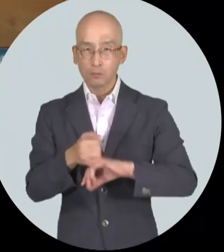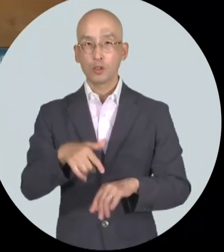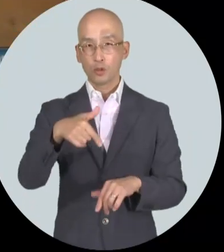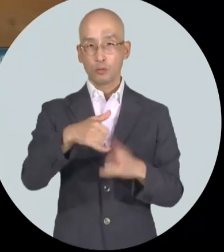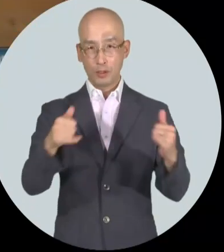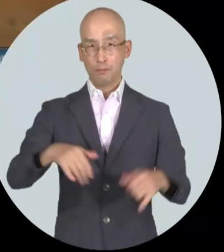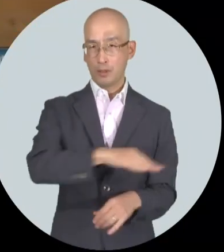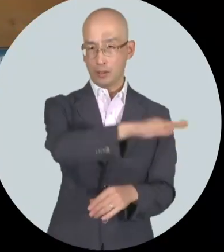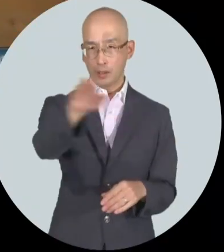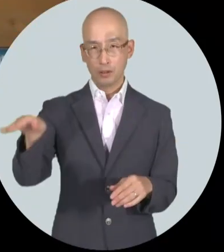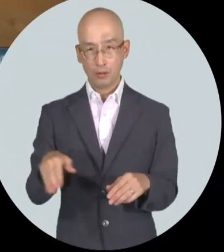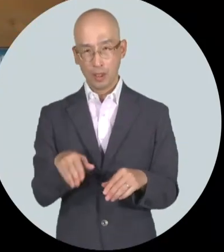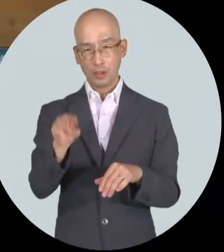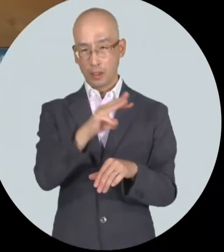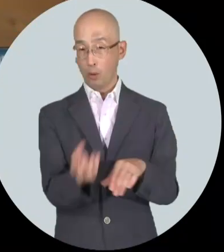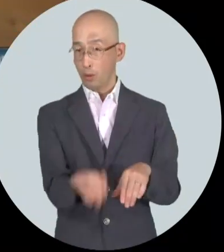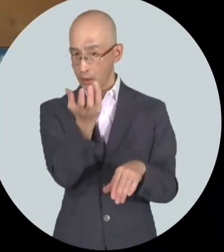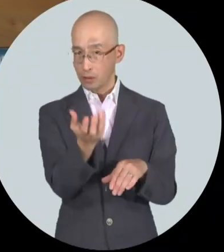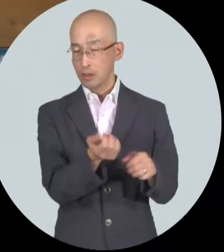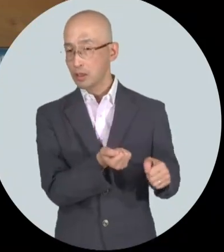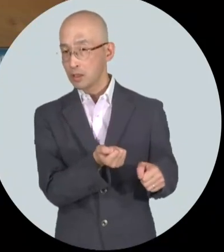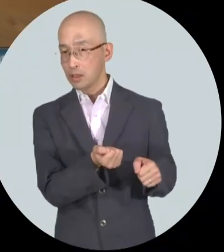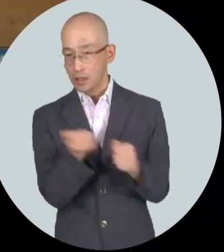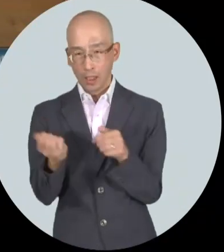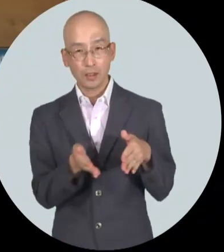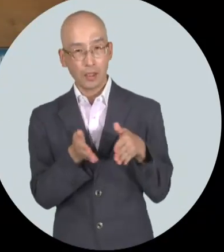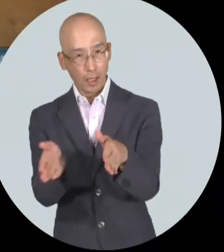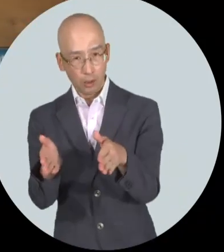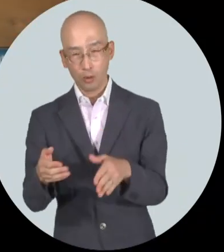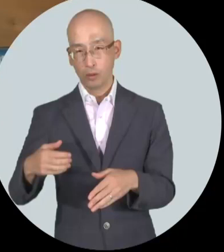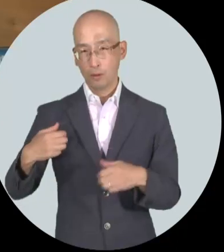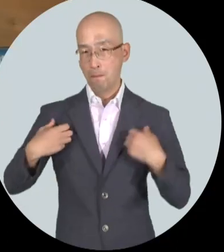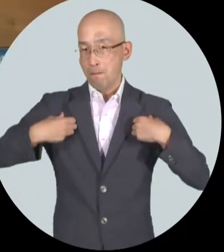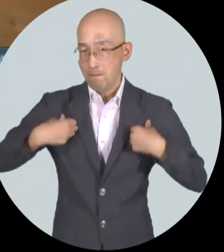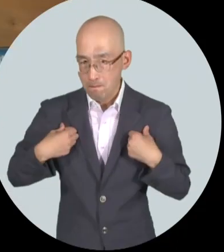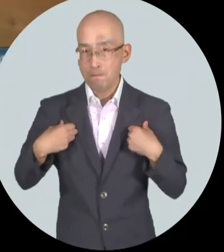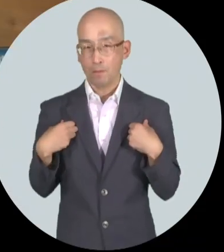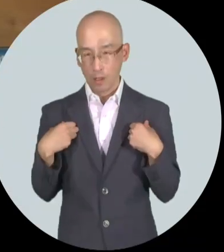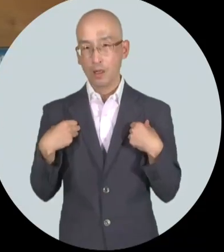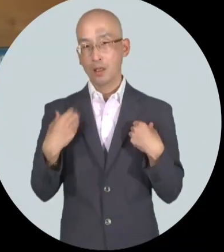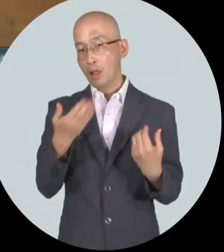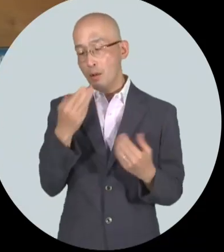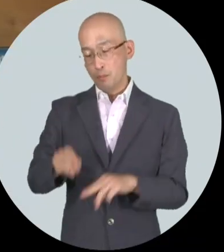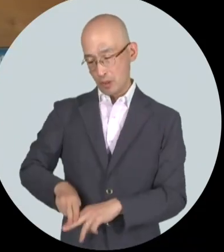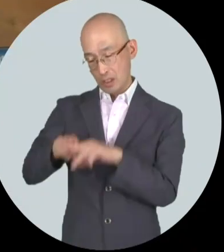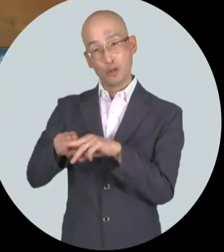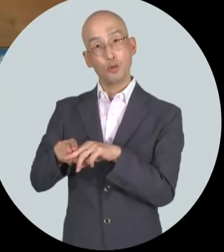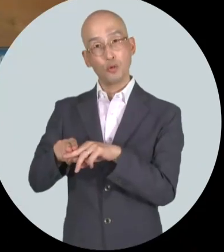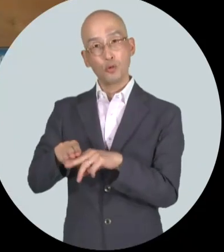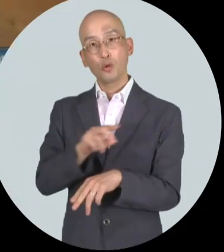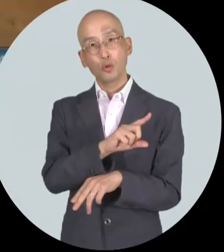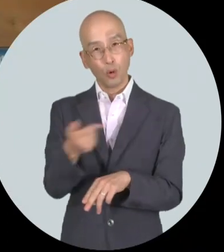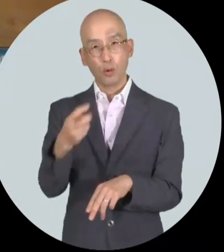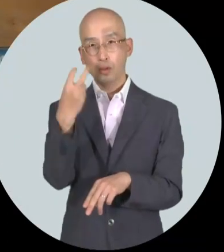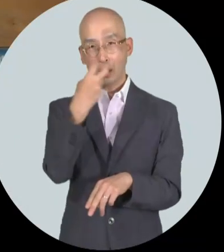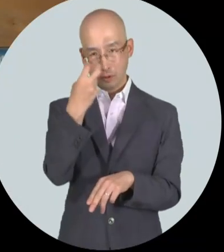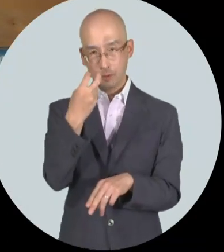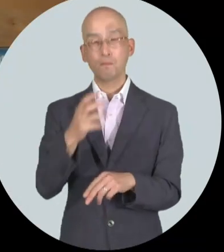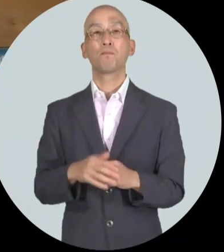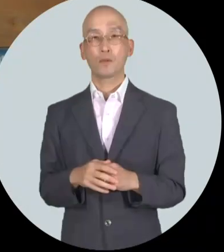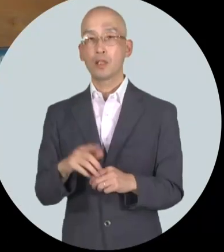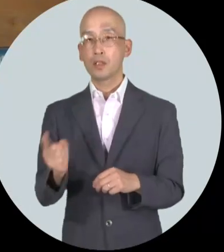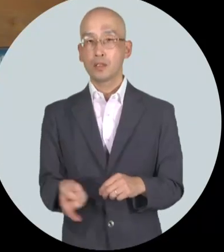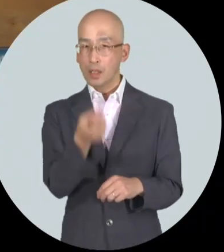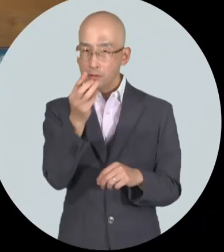時の避難経路とか持ち出しバッグ、それから備蓄の物資等につきましてはご確認をいただいて、自然災